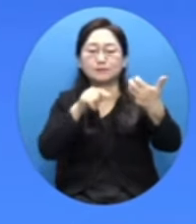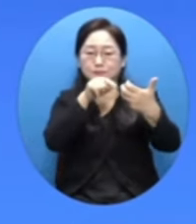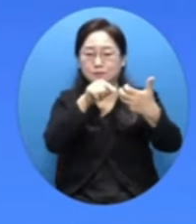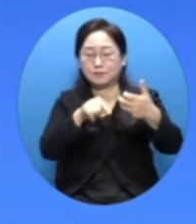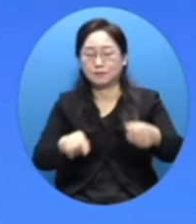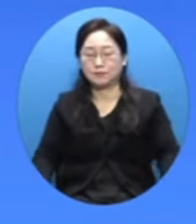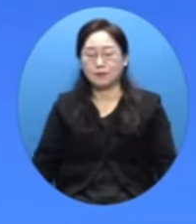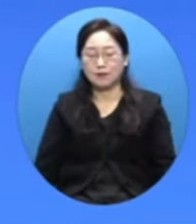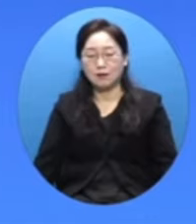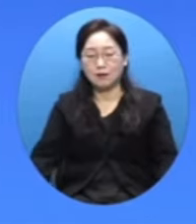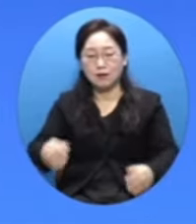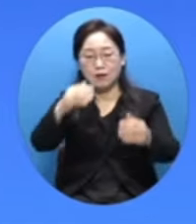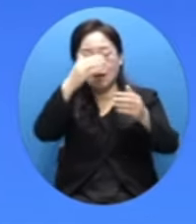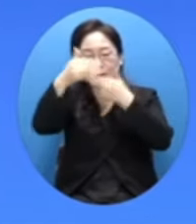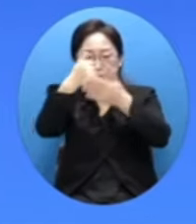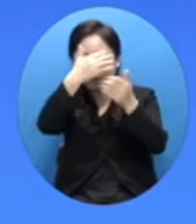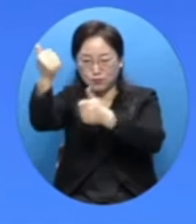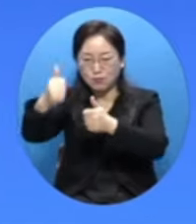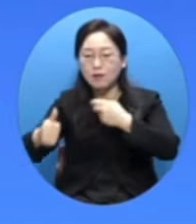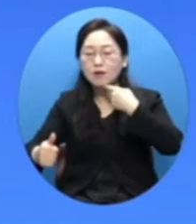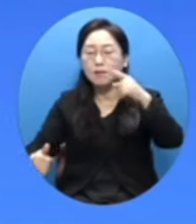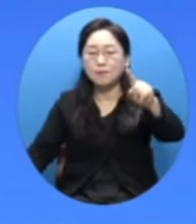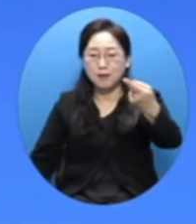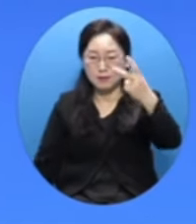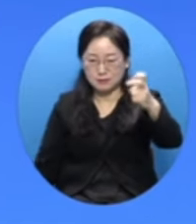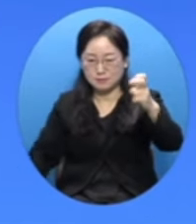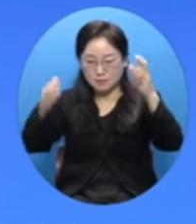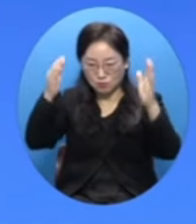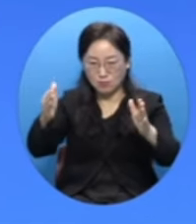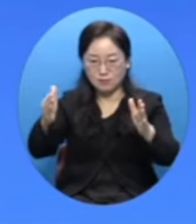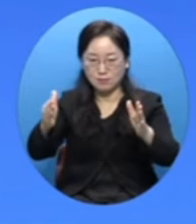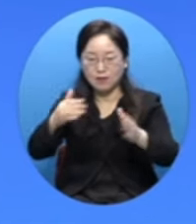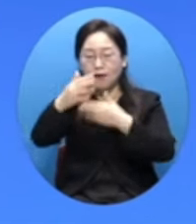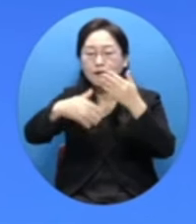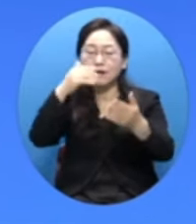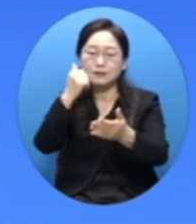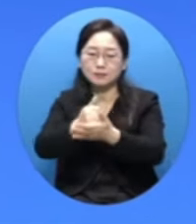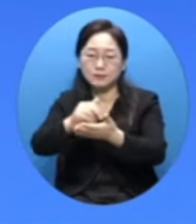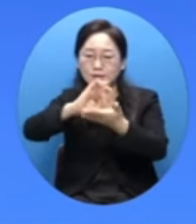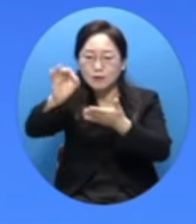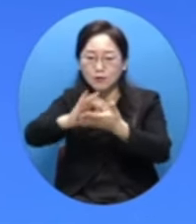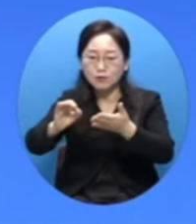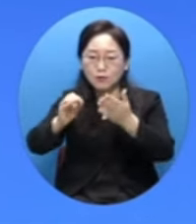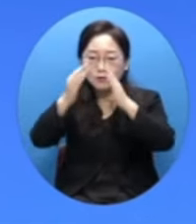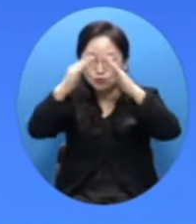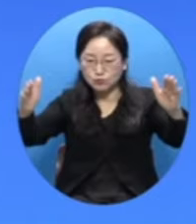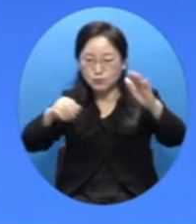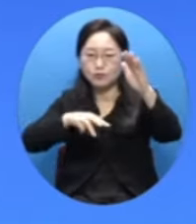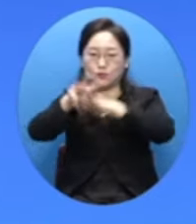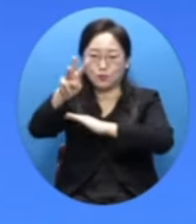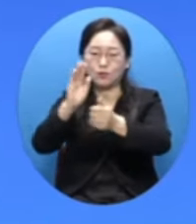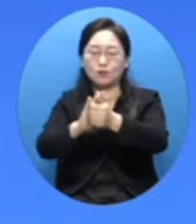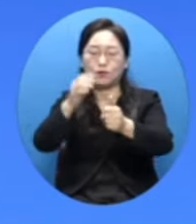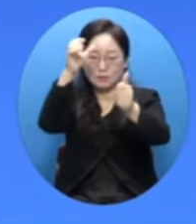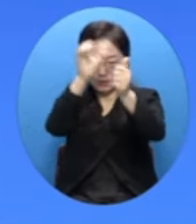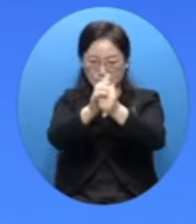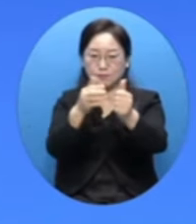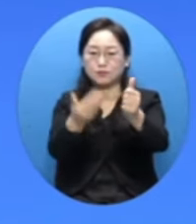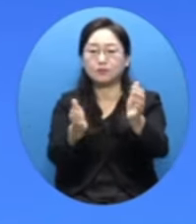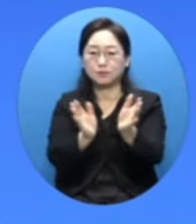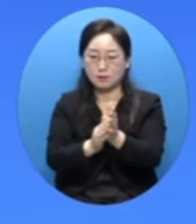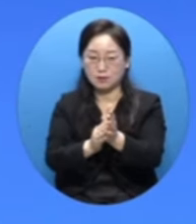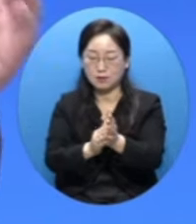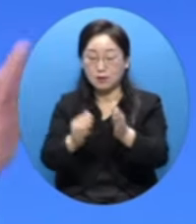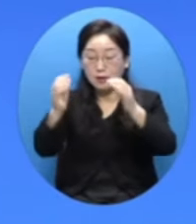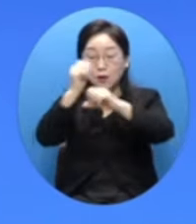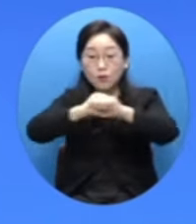120세까지 그를 사용하여서 위대한 출애굽 역사를 이룬 하나님의 종이 되게 만들어 주신 것입니다. 광야에서의 이 놀라운 은혜는